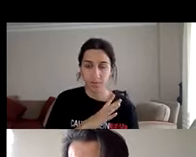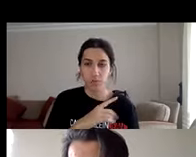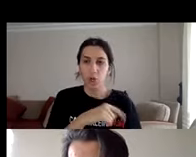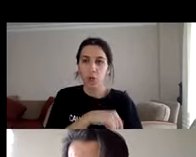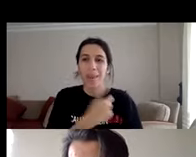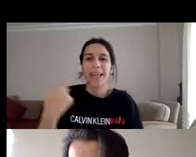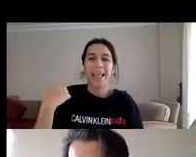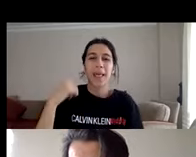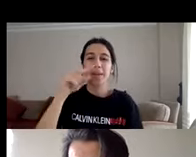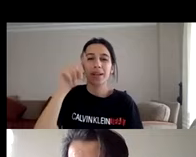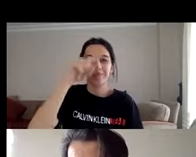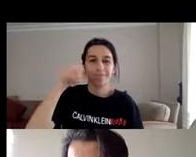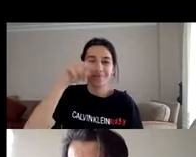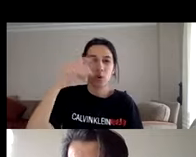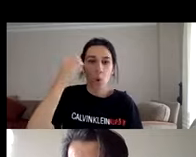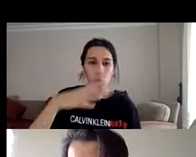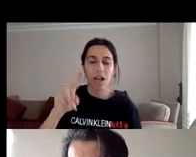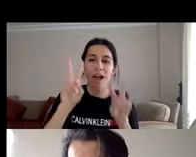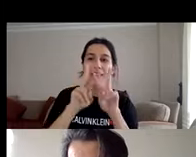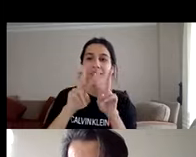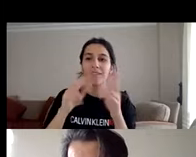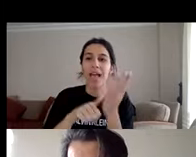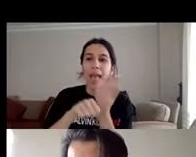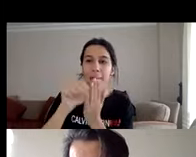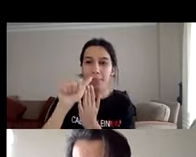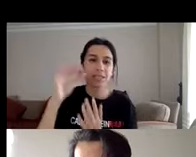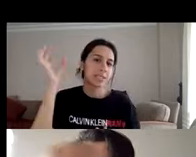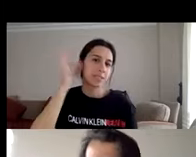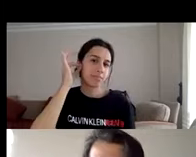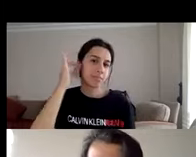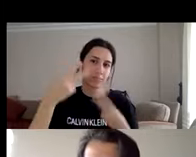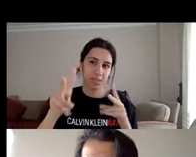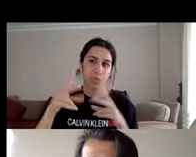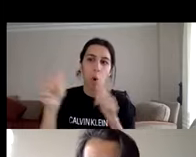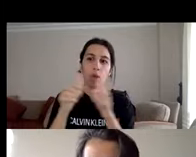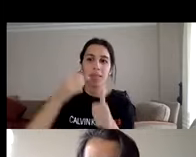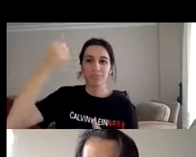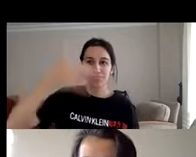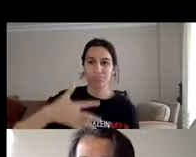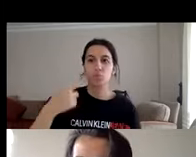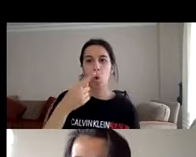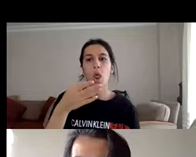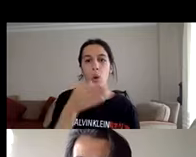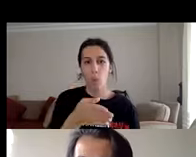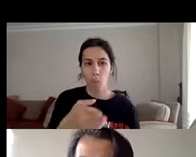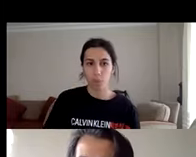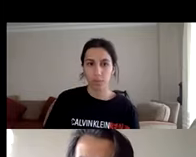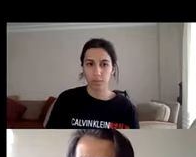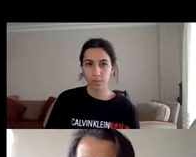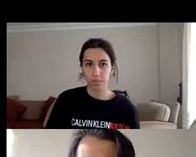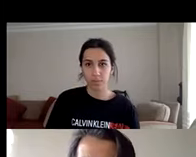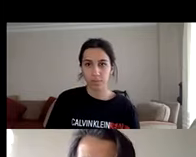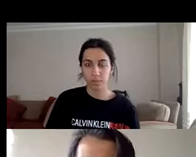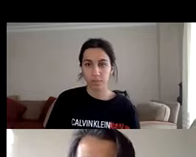sayfa yüklendiğinde yukarıdan aşağı tüm linkleri dinlemeye başlayabilirsiniz. Otomatik akış odur. Yani siz ayrı bir kurgu, ayrı bir